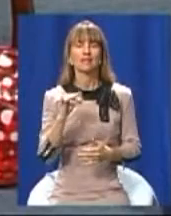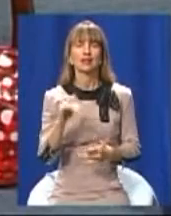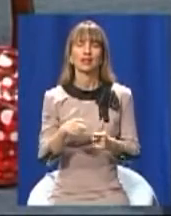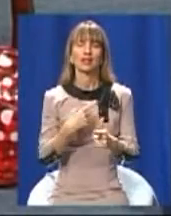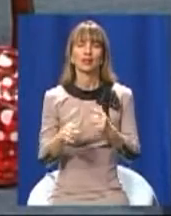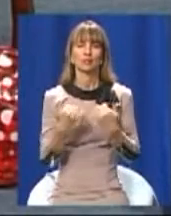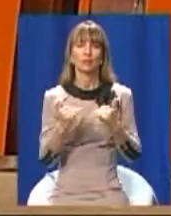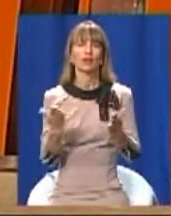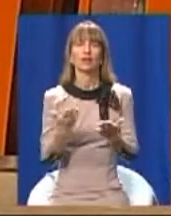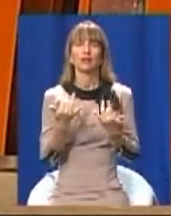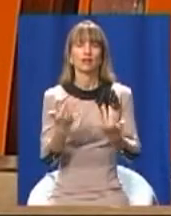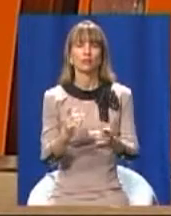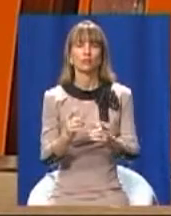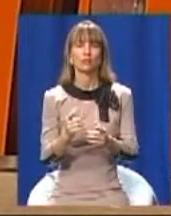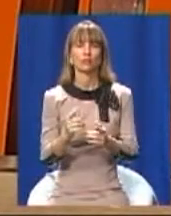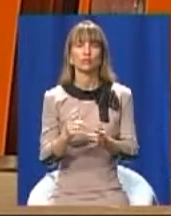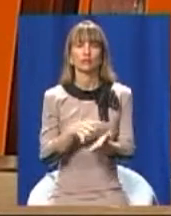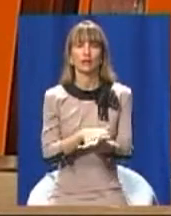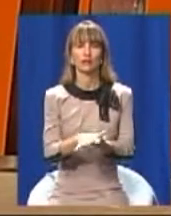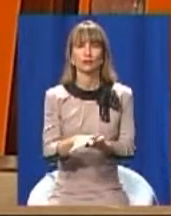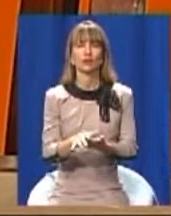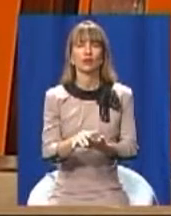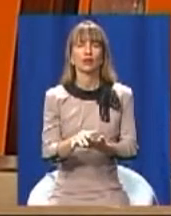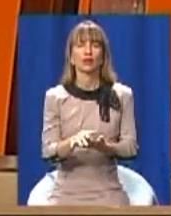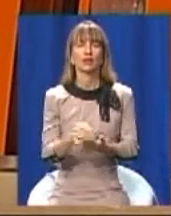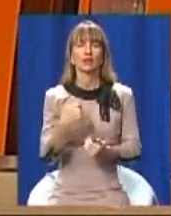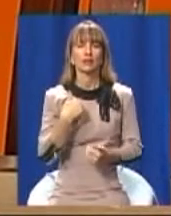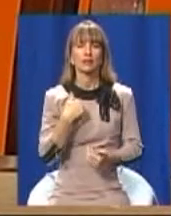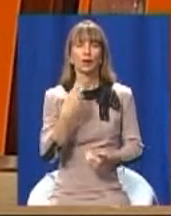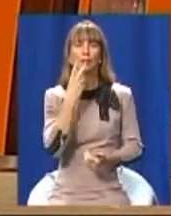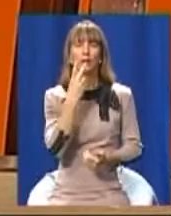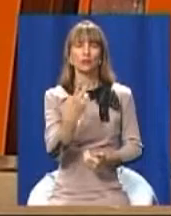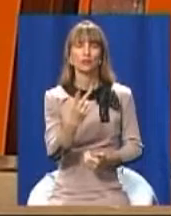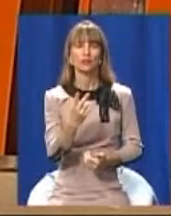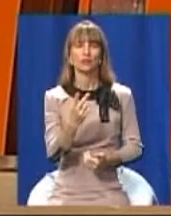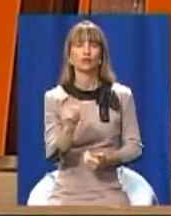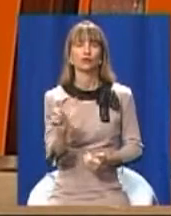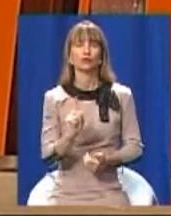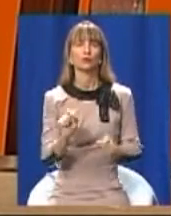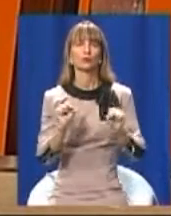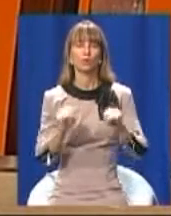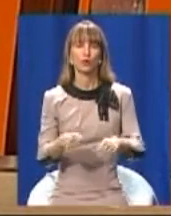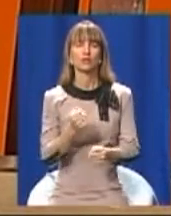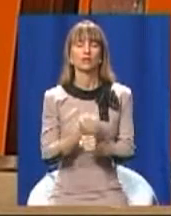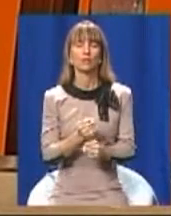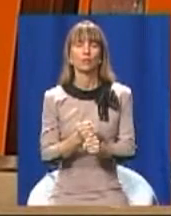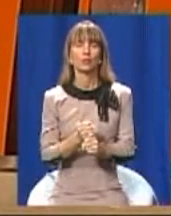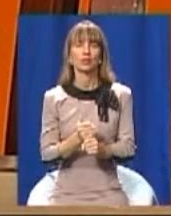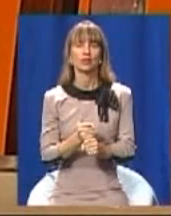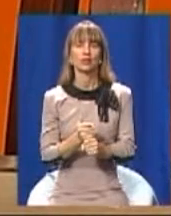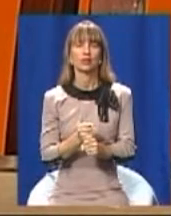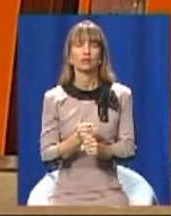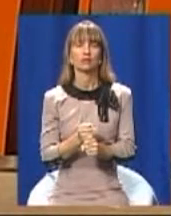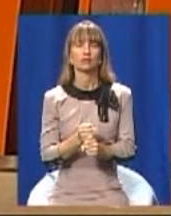потребують особливих затрат? Ну, я ось бачила, що можна зробити